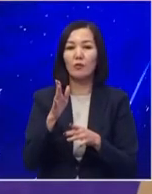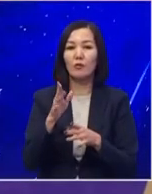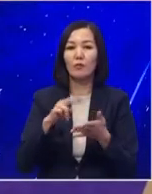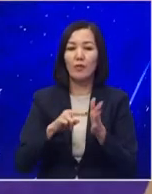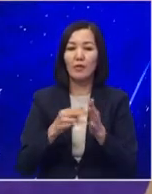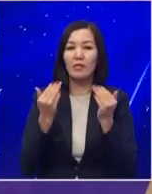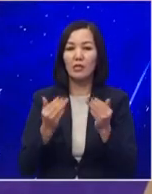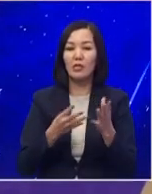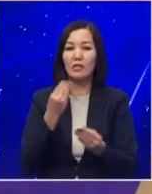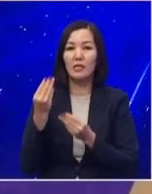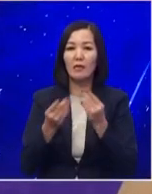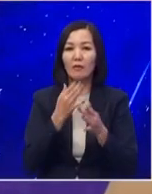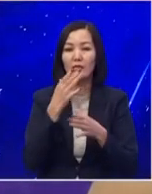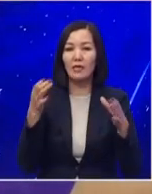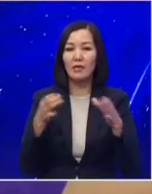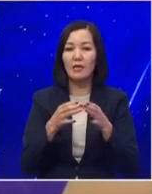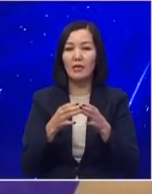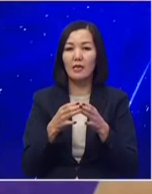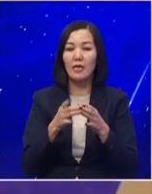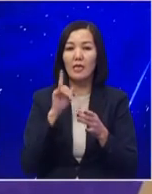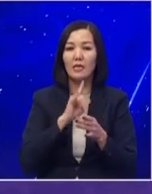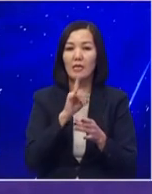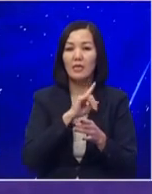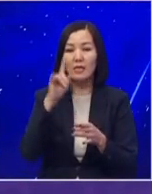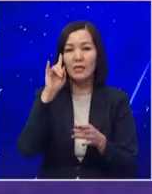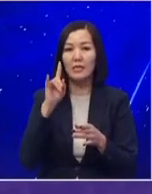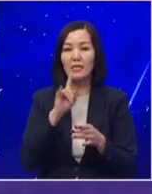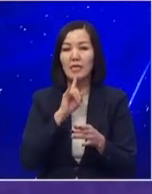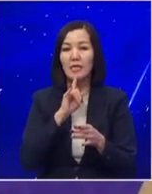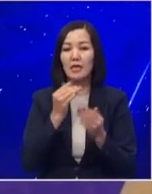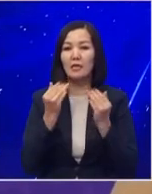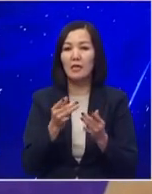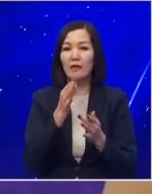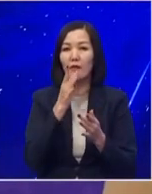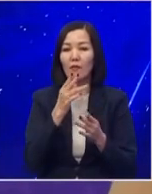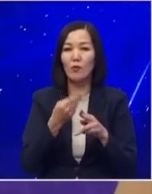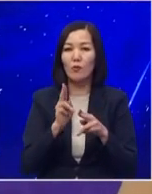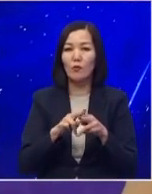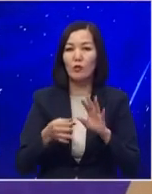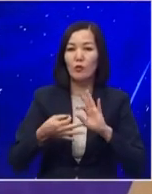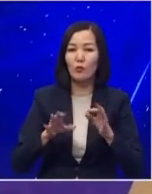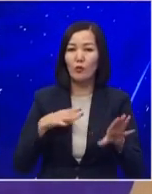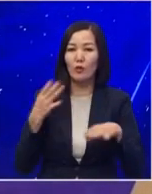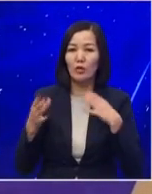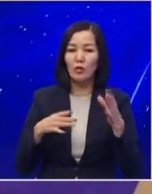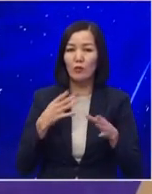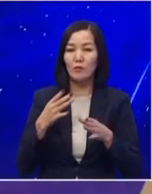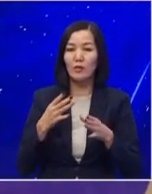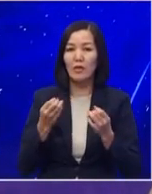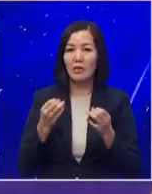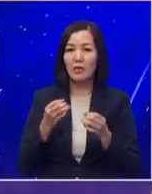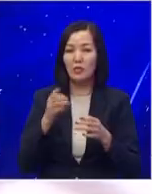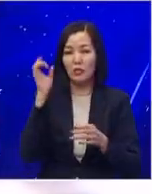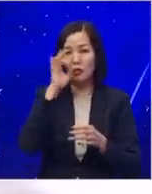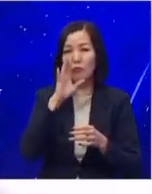мы сейчас играем национальной лиги среди женщин республик казахстан на данный момент мы очень упорно тренируемся и также хотим стать